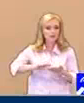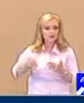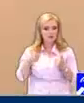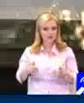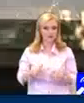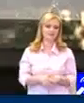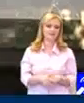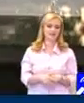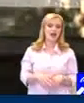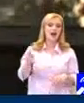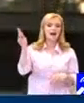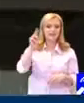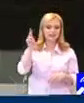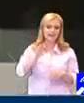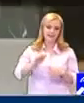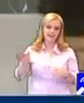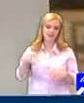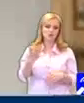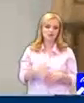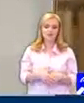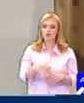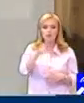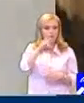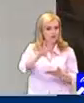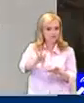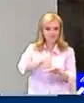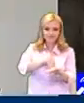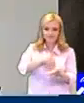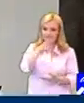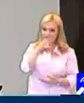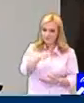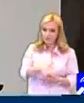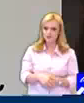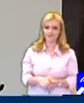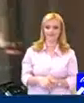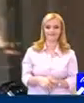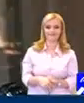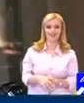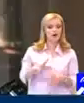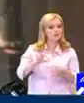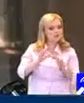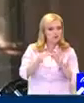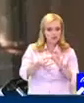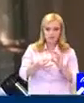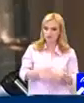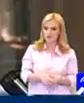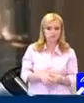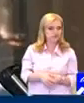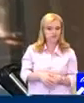cu succes. Elevii recunosc că nu prea au cum să copieze. Mai responsabil, deoarece este extrem de dificil, aproape